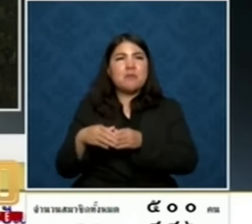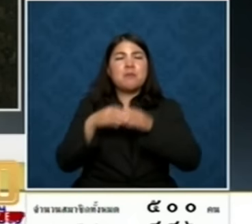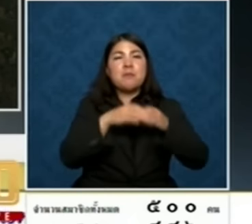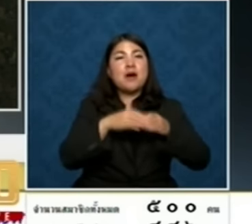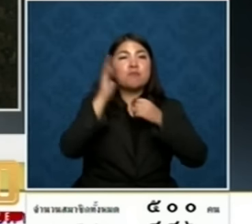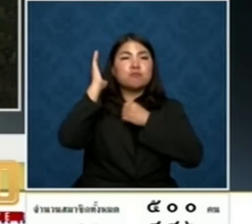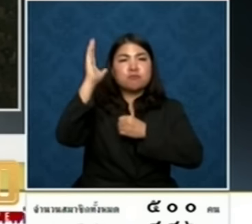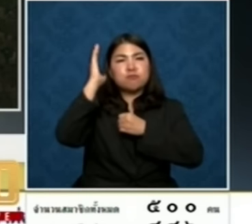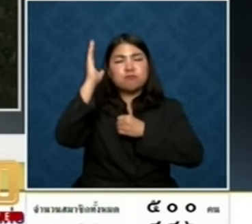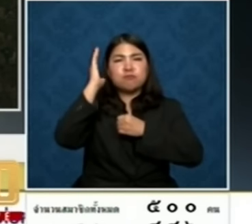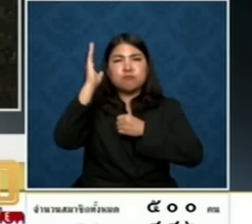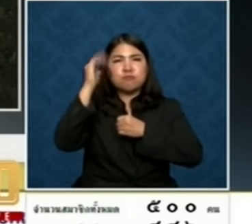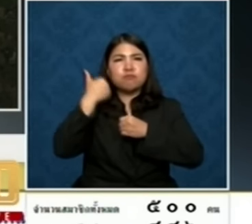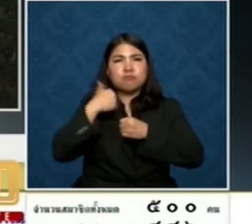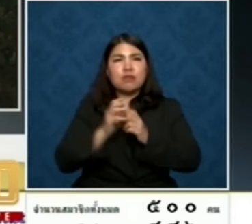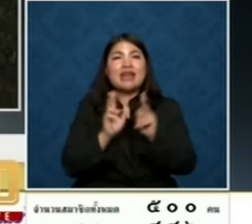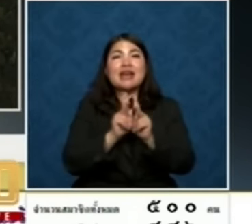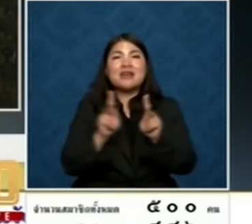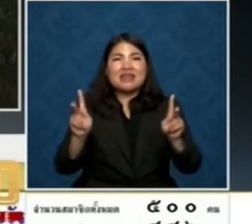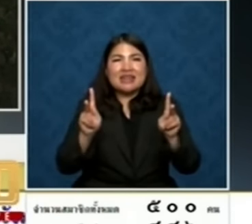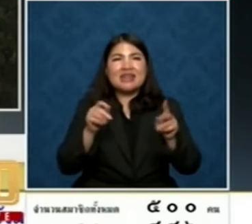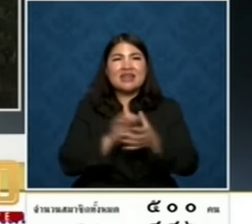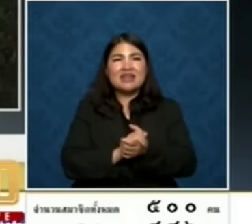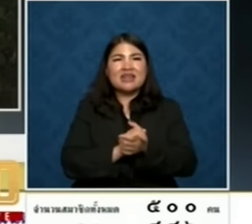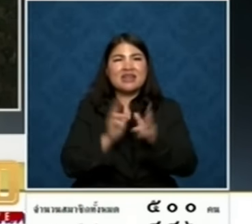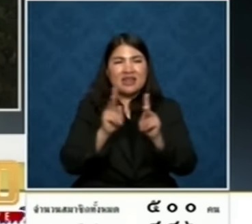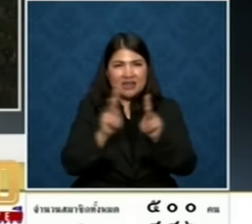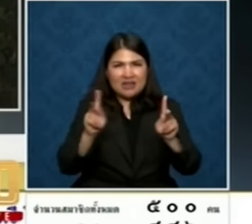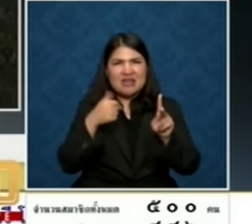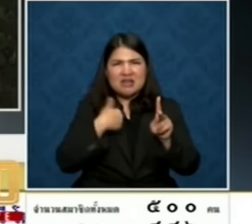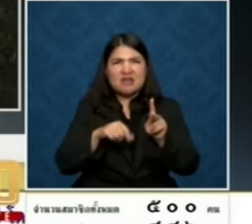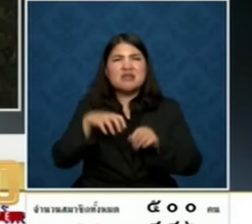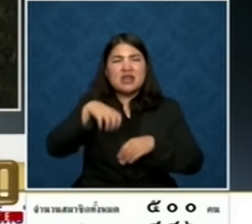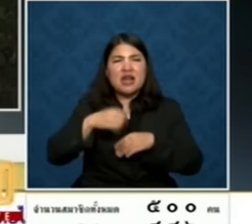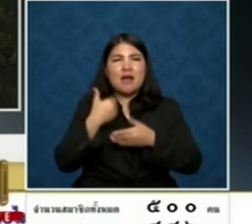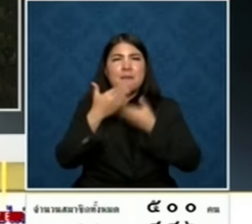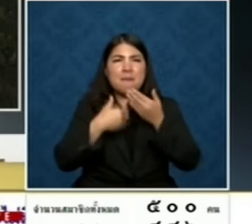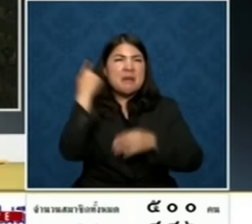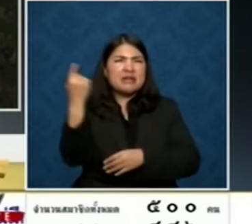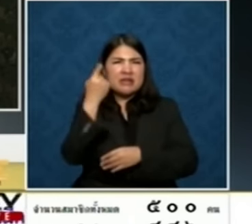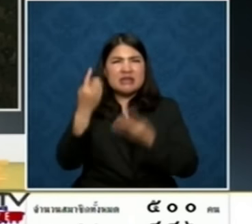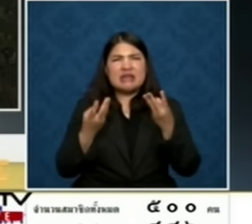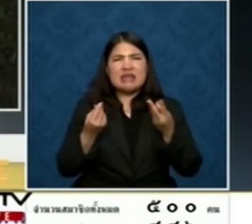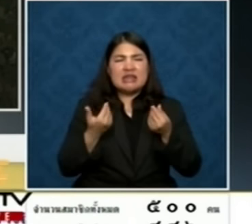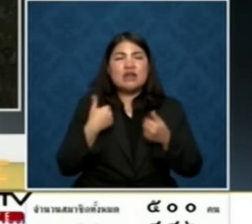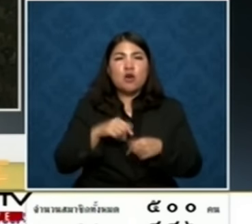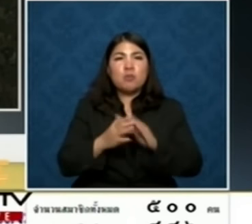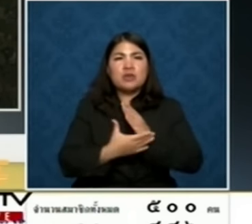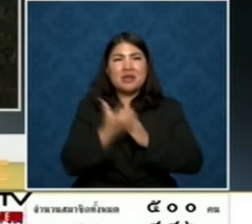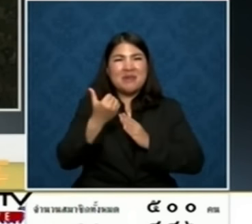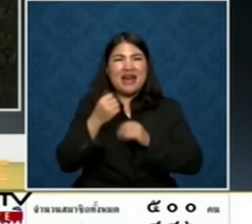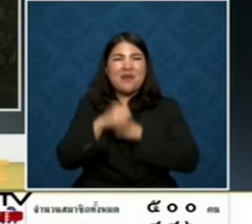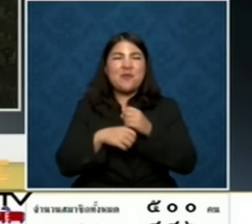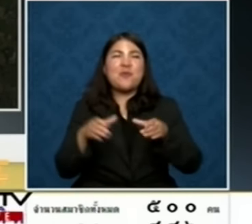มีหน่วยงหน่วยงานใดที่เข้ามาตรวจสอบทั้งนี้คุณรังสิมันยังเรียกร้องให้รัฐบาลยกระดับการจัดการทั้งการทูตและ